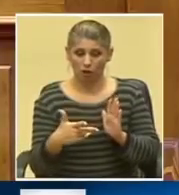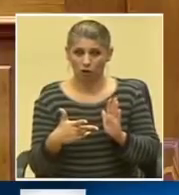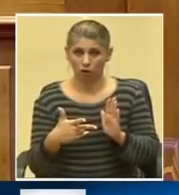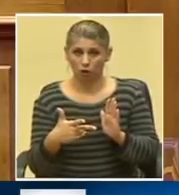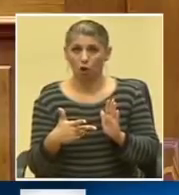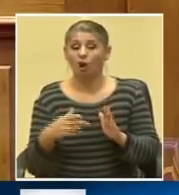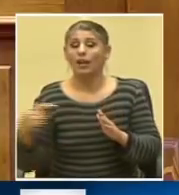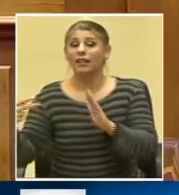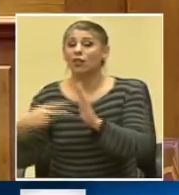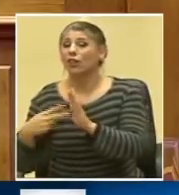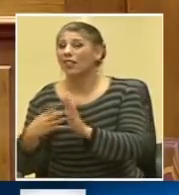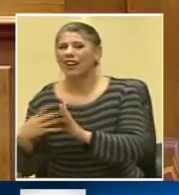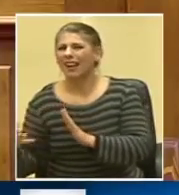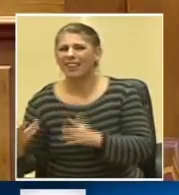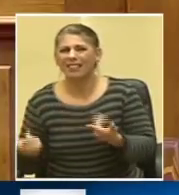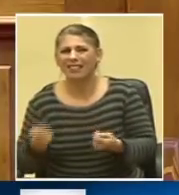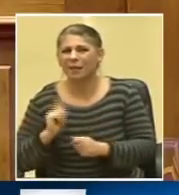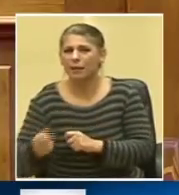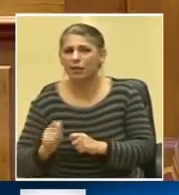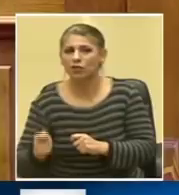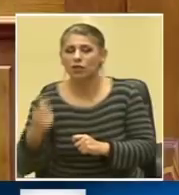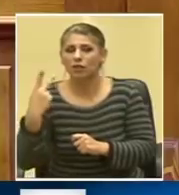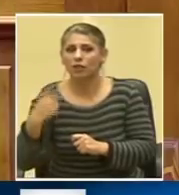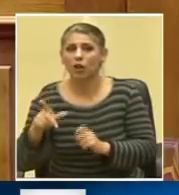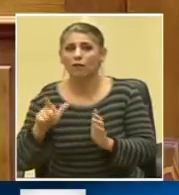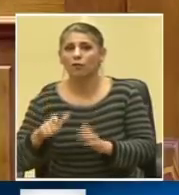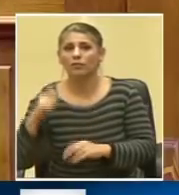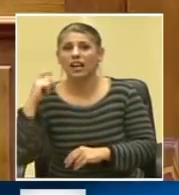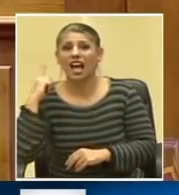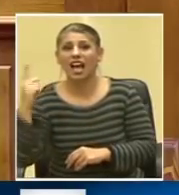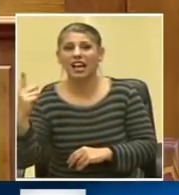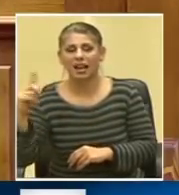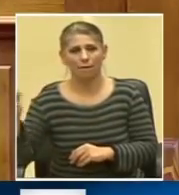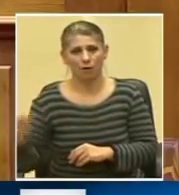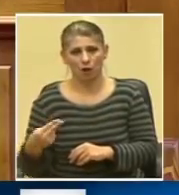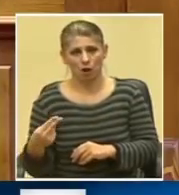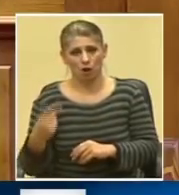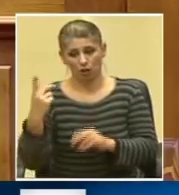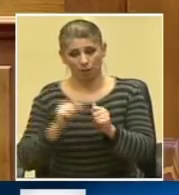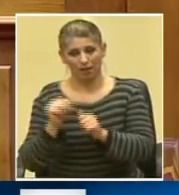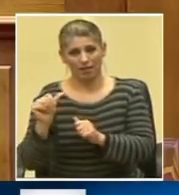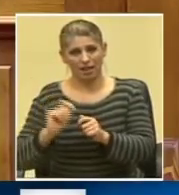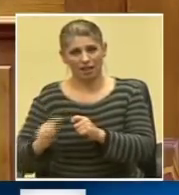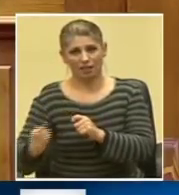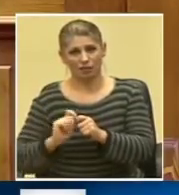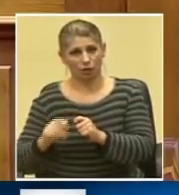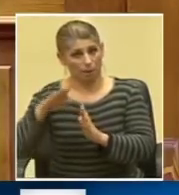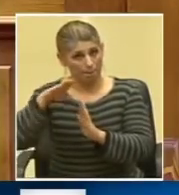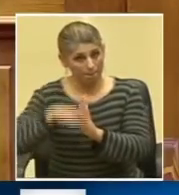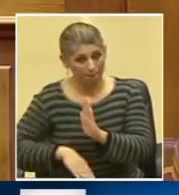για το 2019? 271 ευρώ οι μηνιαίες εισφορές. Μείωση